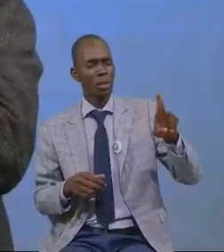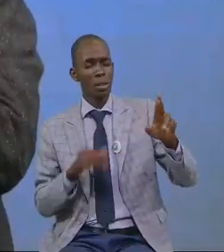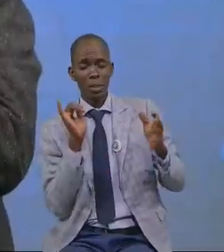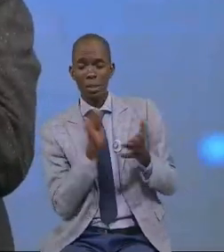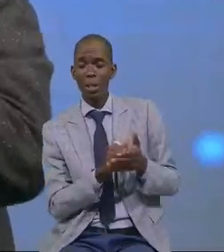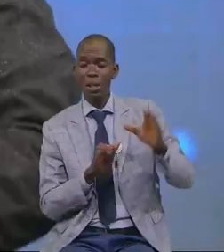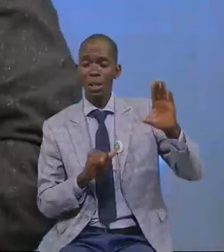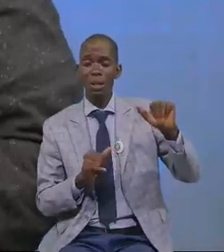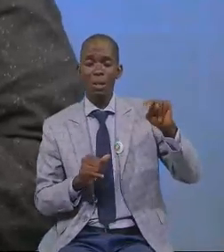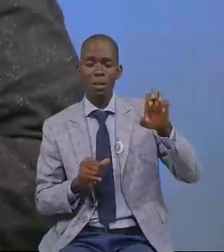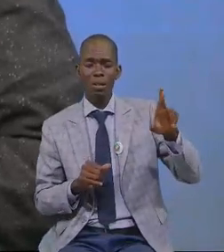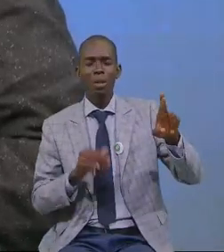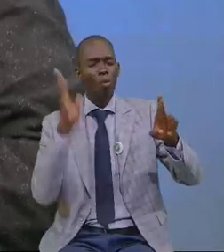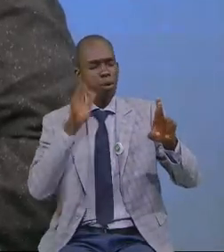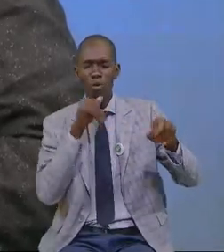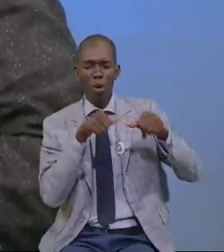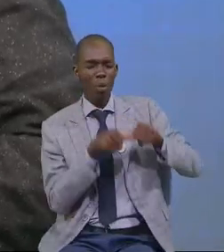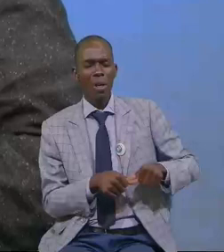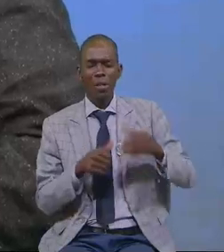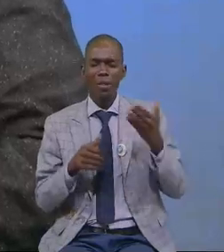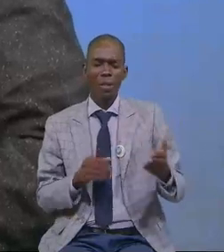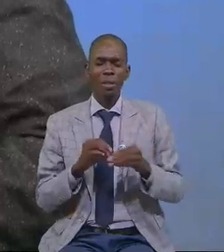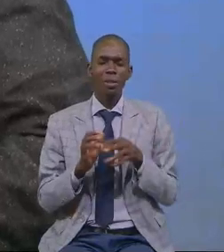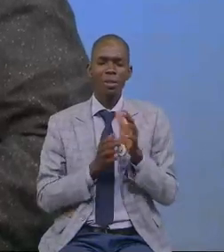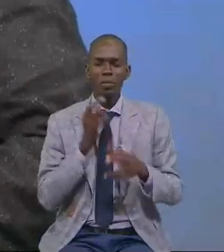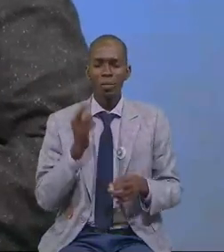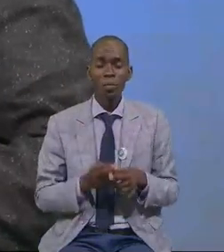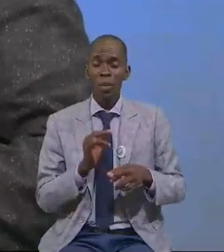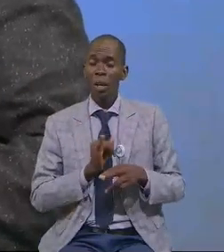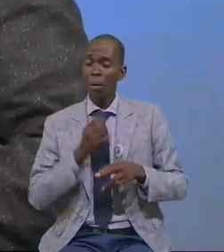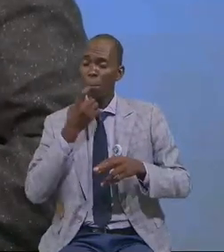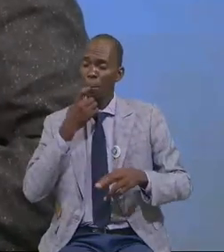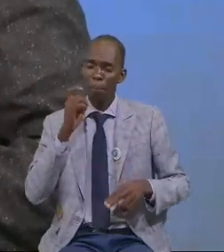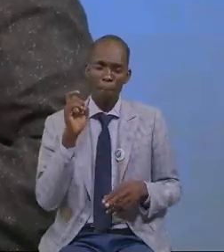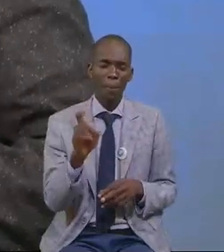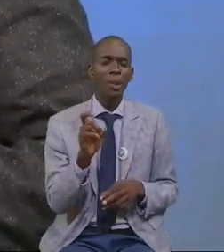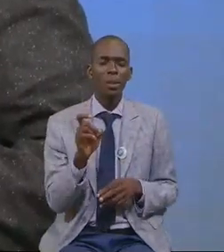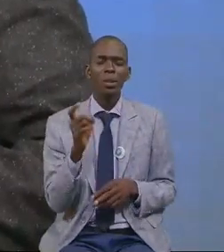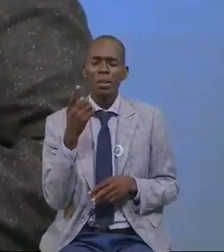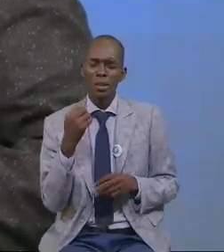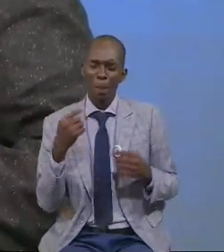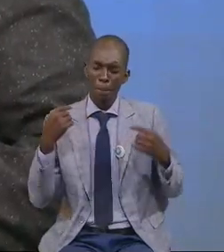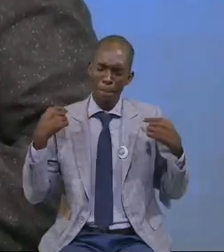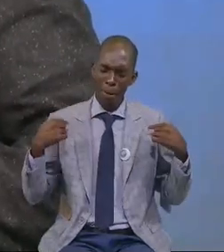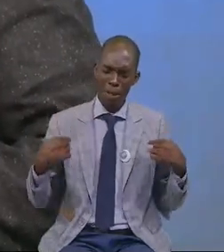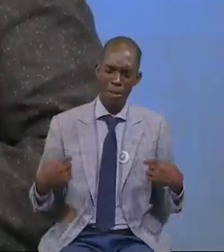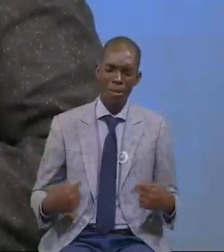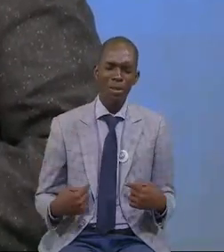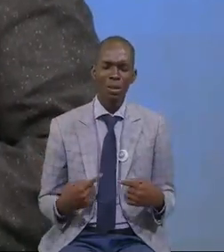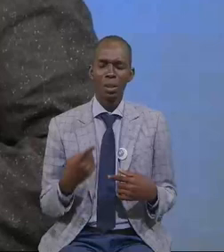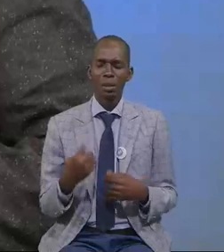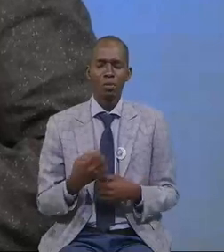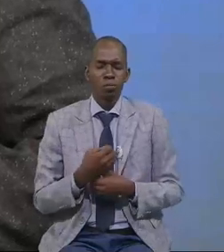tu ne vas pas rester là-bas. Je te commande Je commande à la